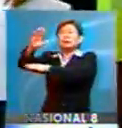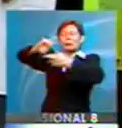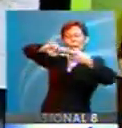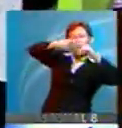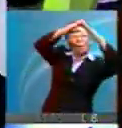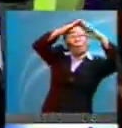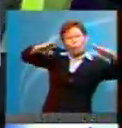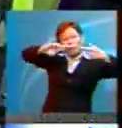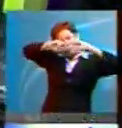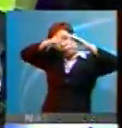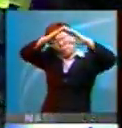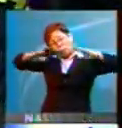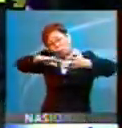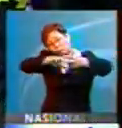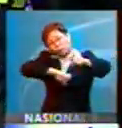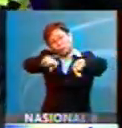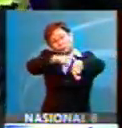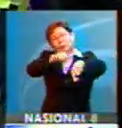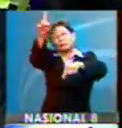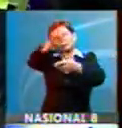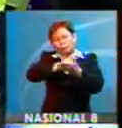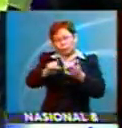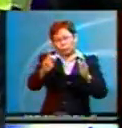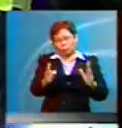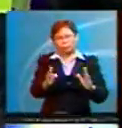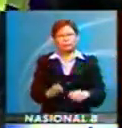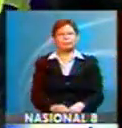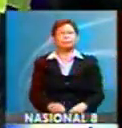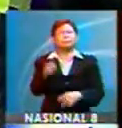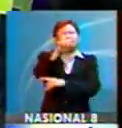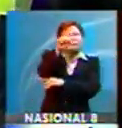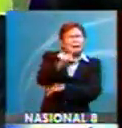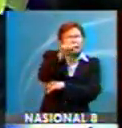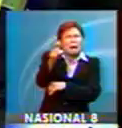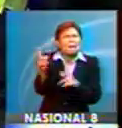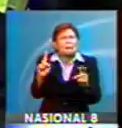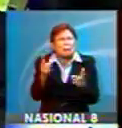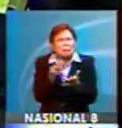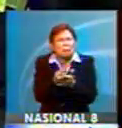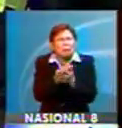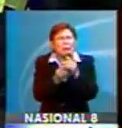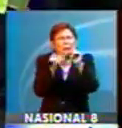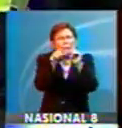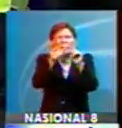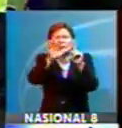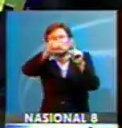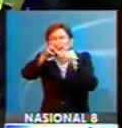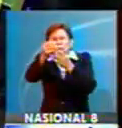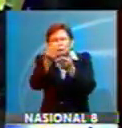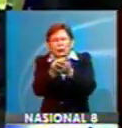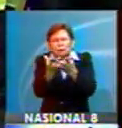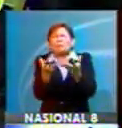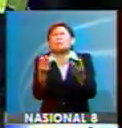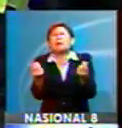membaiki bumbung kediaman yang rosak dalam tempoh seminggu. Turut dipersoalkan ke mana perginya peruntukan RM1.5 juta